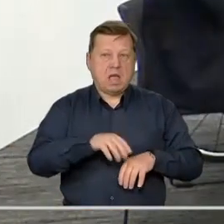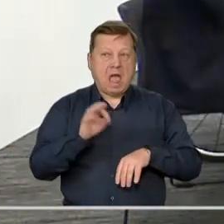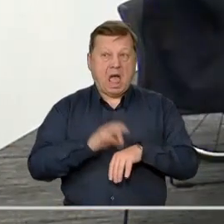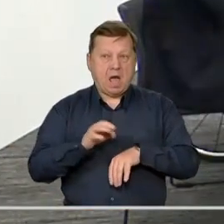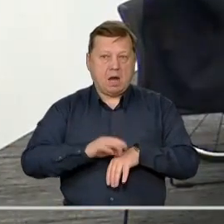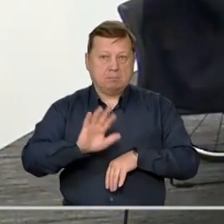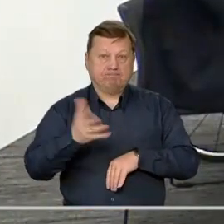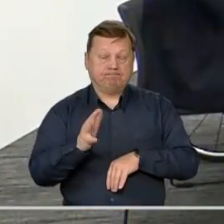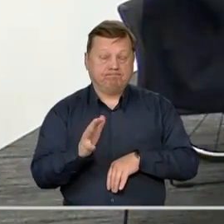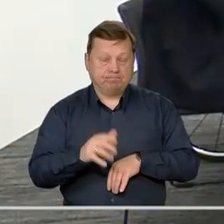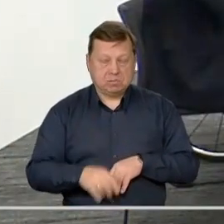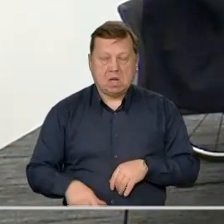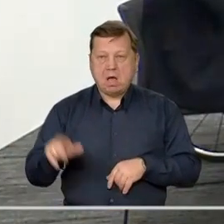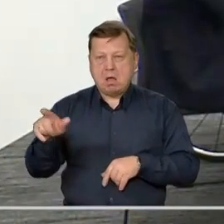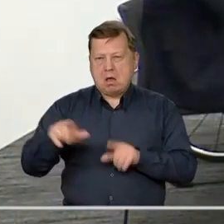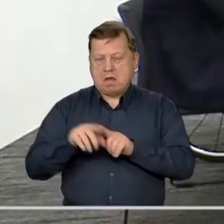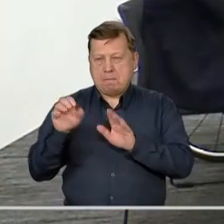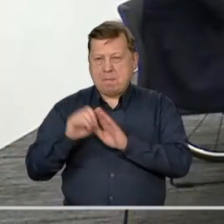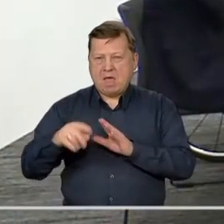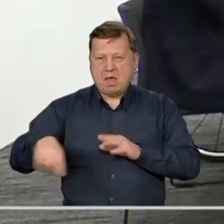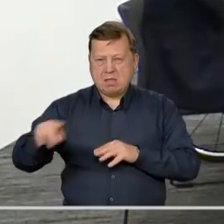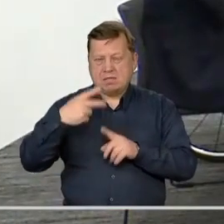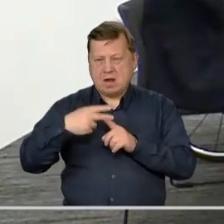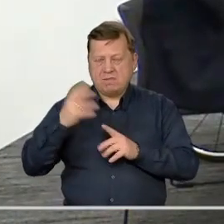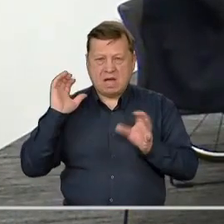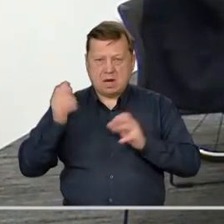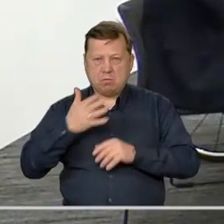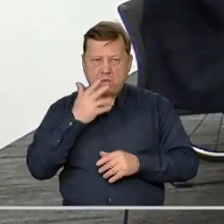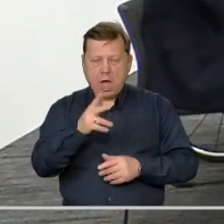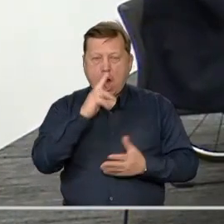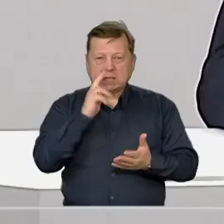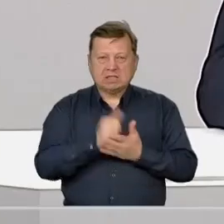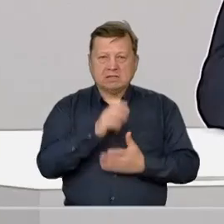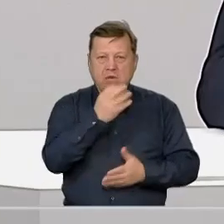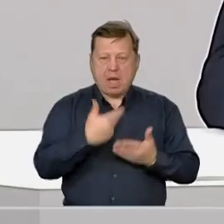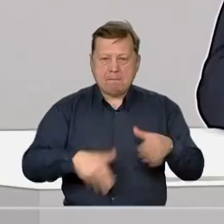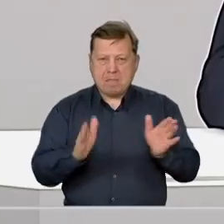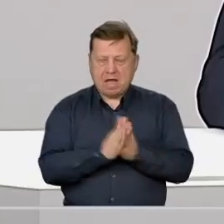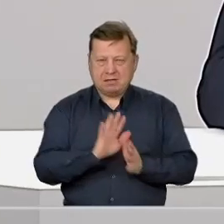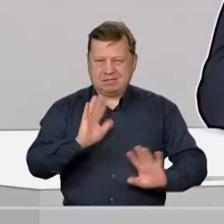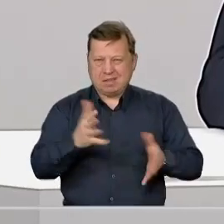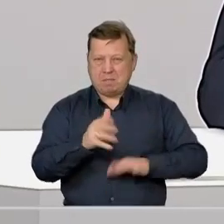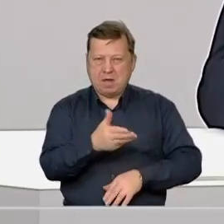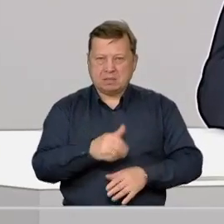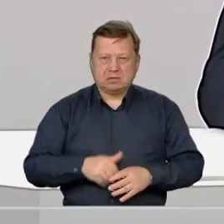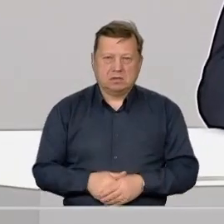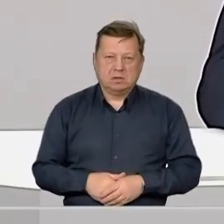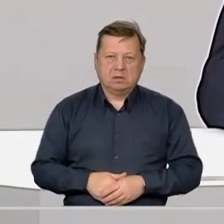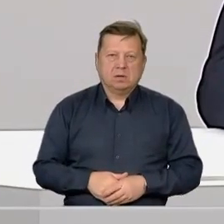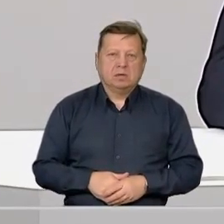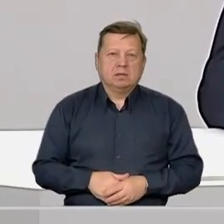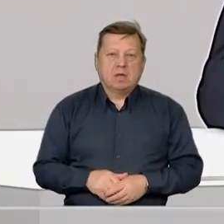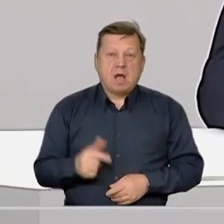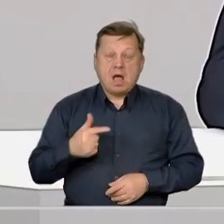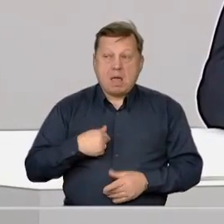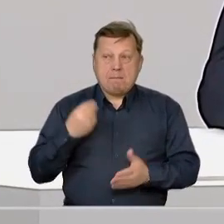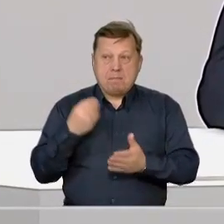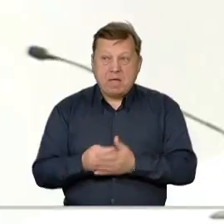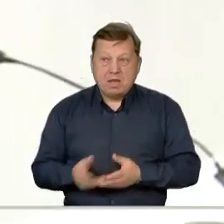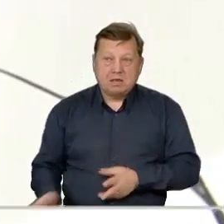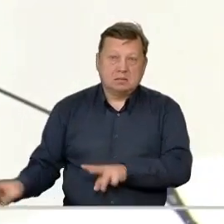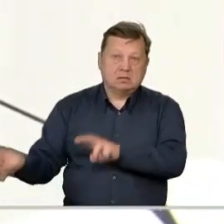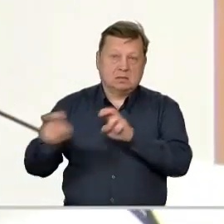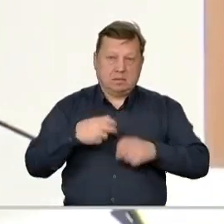Media wskazują także na wątpliwości wokół oświadczeń majątkowych ministra. Tej działalności nie rozpoczęliśmy, nie wzięliśmy od nikogo ani